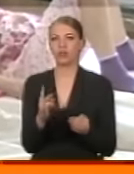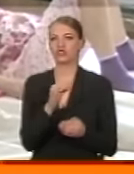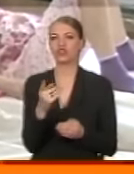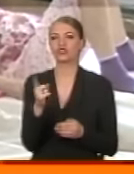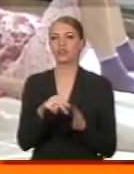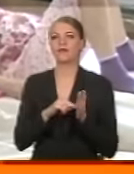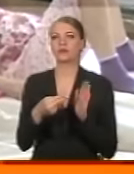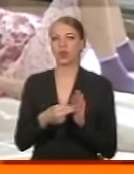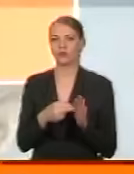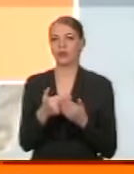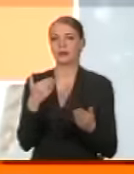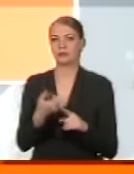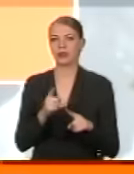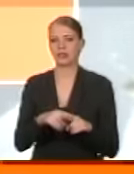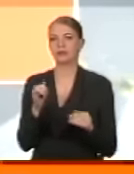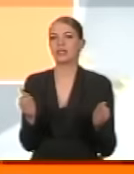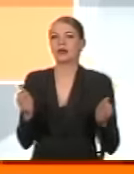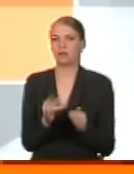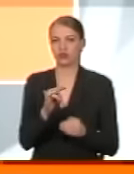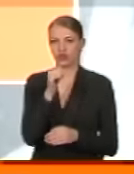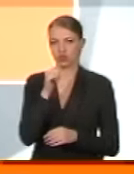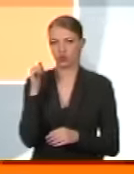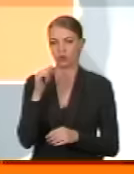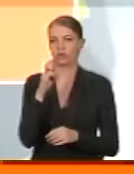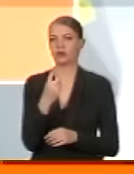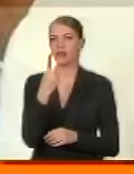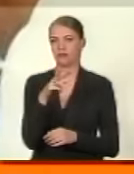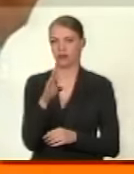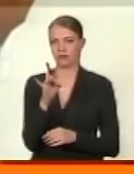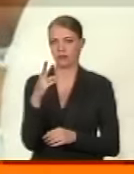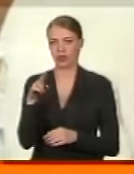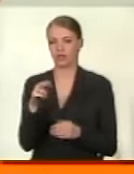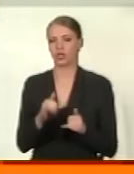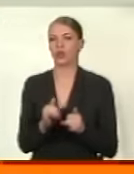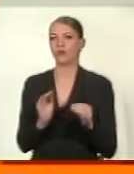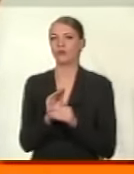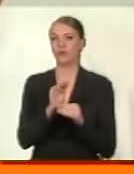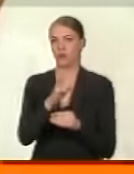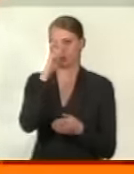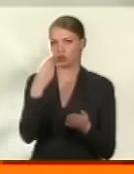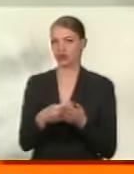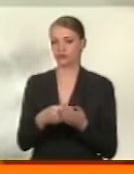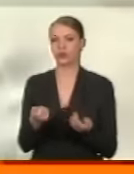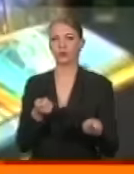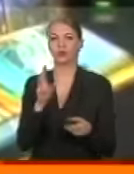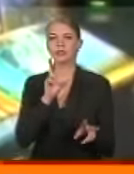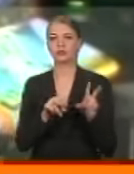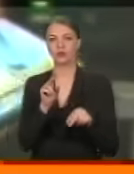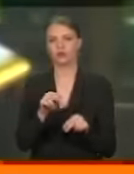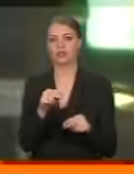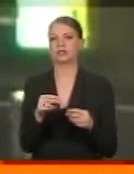ніж навіть планували перед тим, і менше, ніж торік – на 2 мільярди. Поповнювати держскарбницю уряд